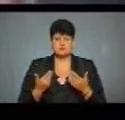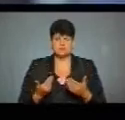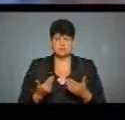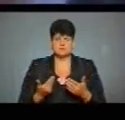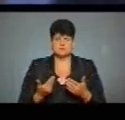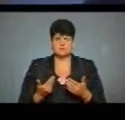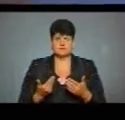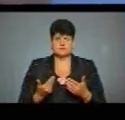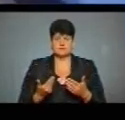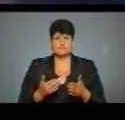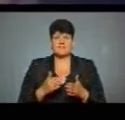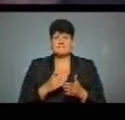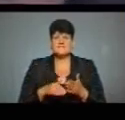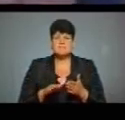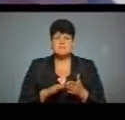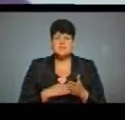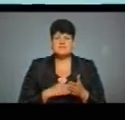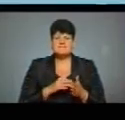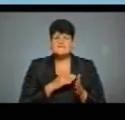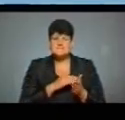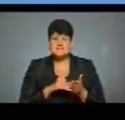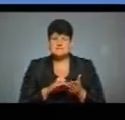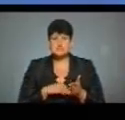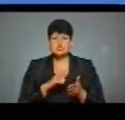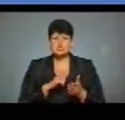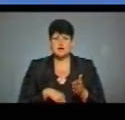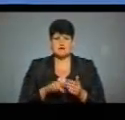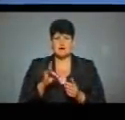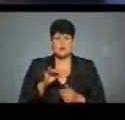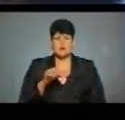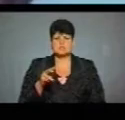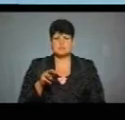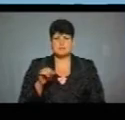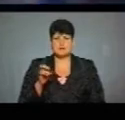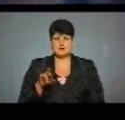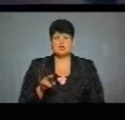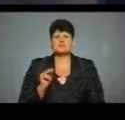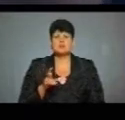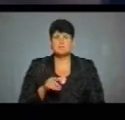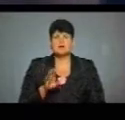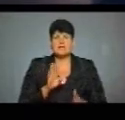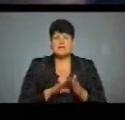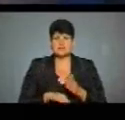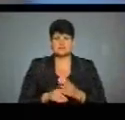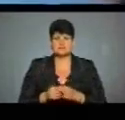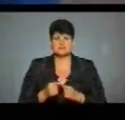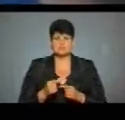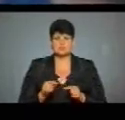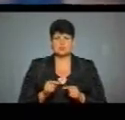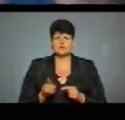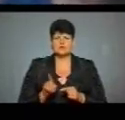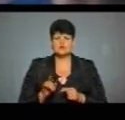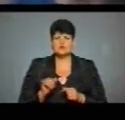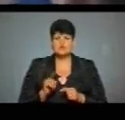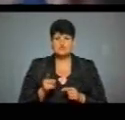звернутися, відмініть штрафи, штрафи розмитнення. Штрафи розмитнення, будь ласка, чим ми гірше, чим Грузія, чим Прибалтика? Чому в нас такий